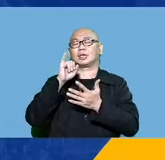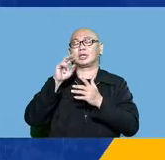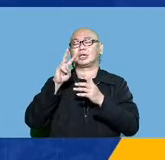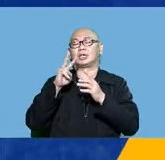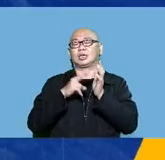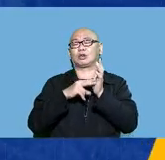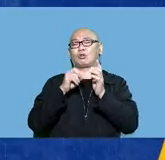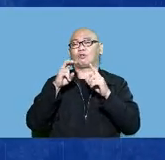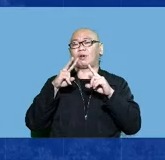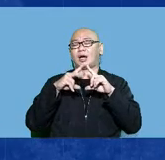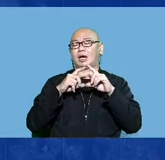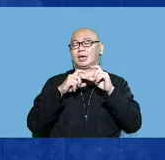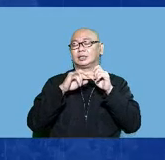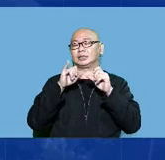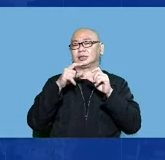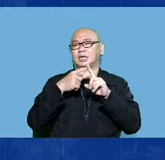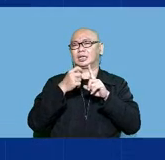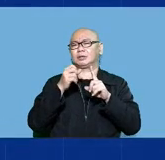dari beberapa